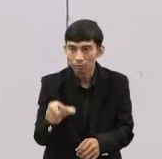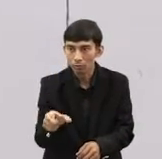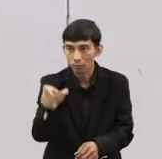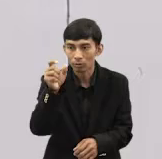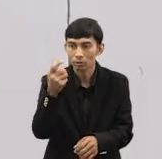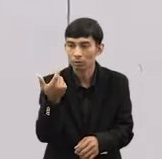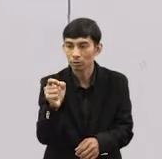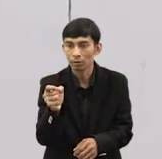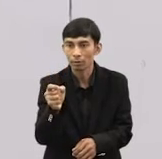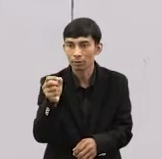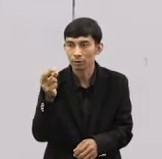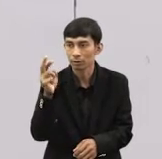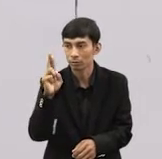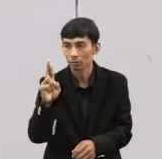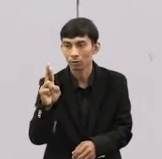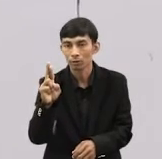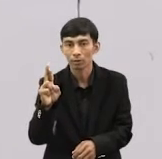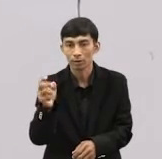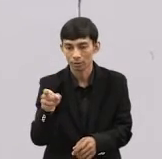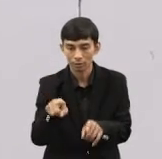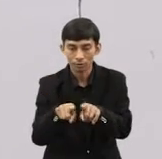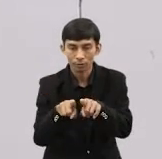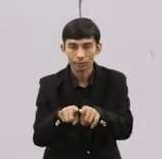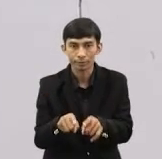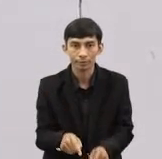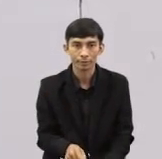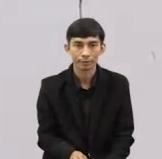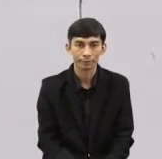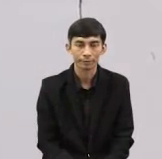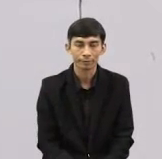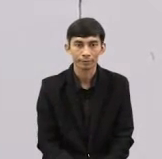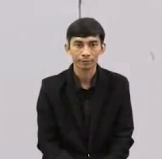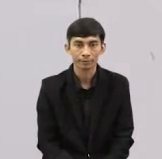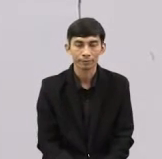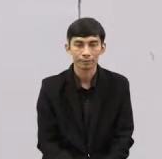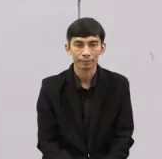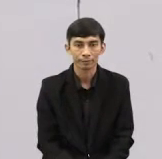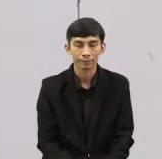sáng sập rầm mối chợt rầm vì